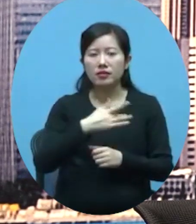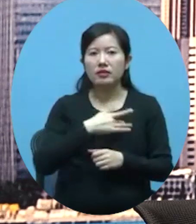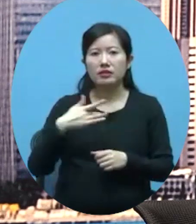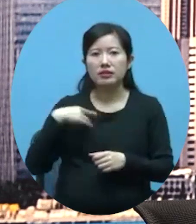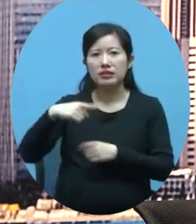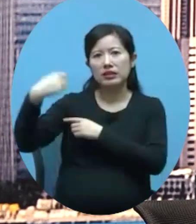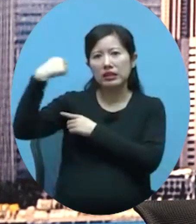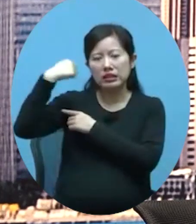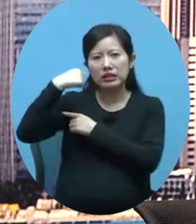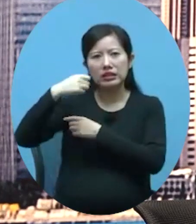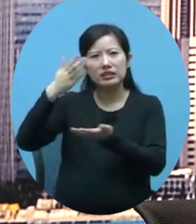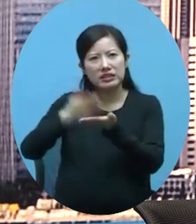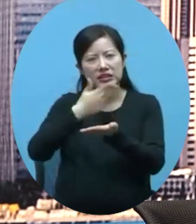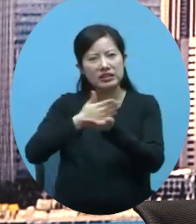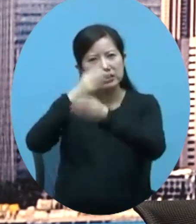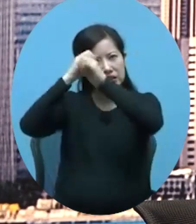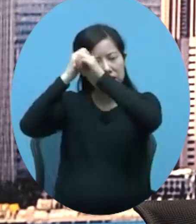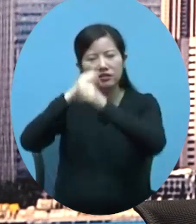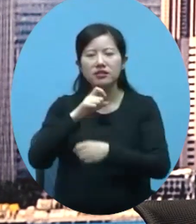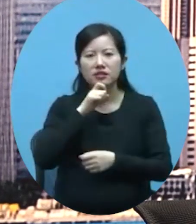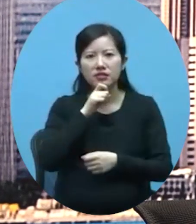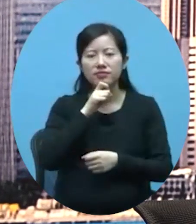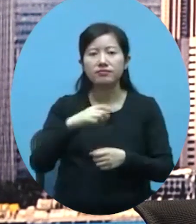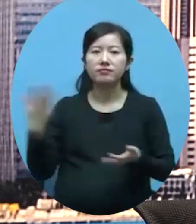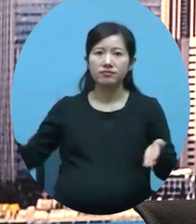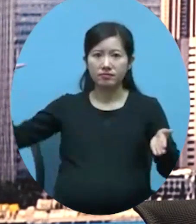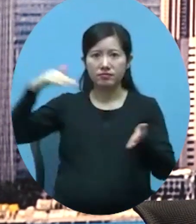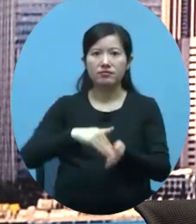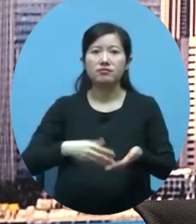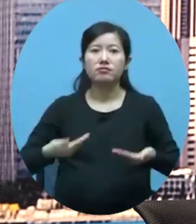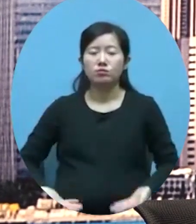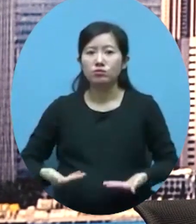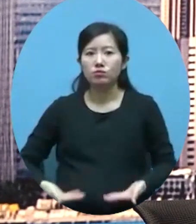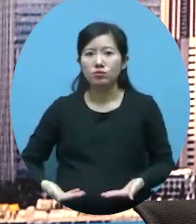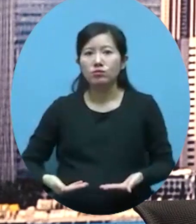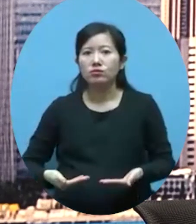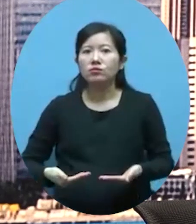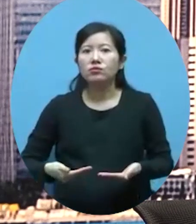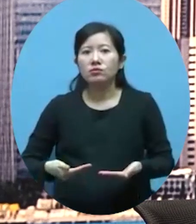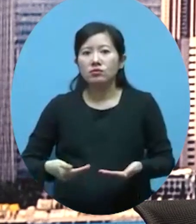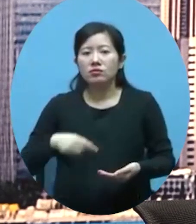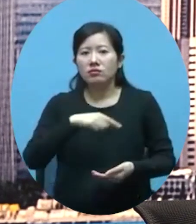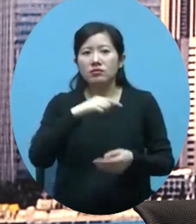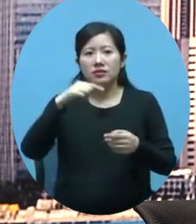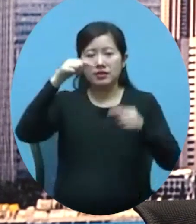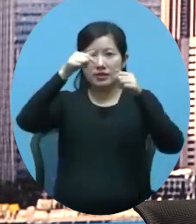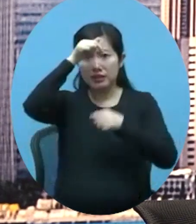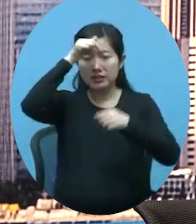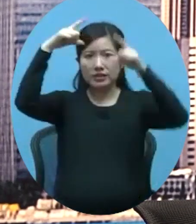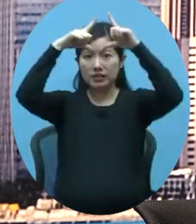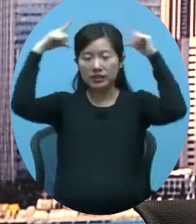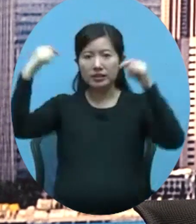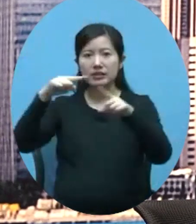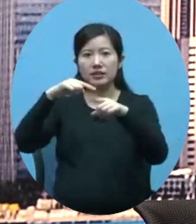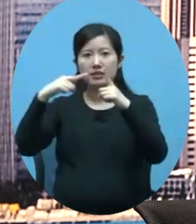的一个测试直到今天其实我们11个医护人员因为照顾